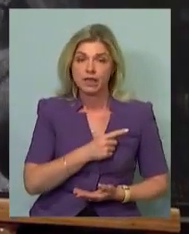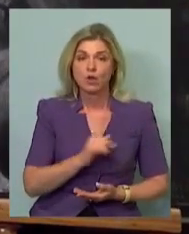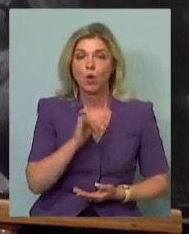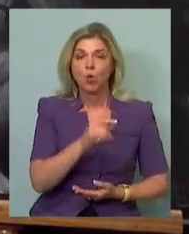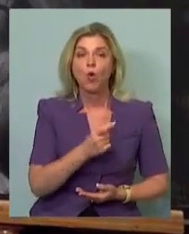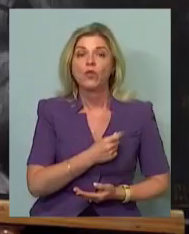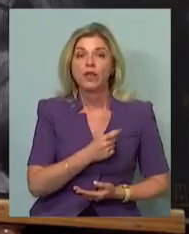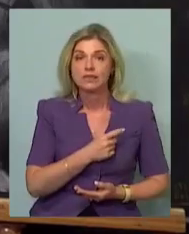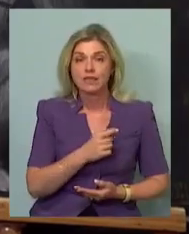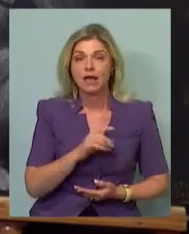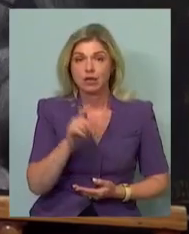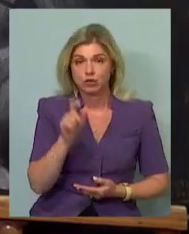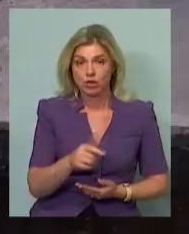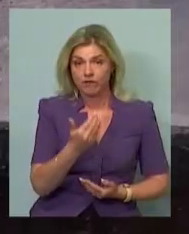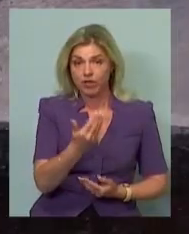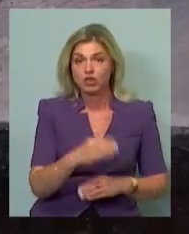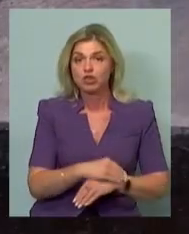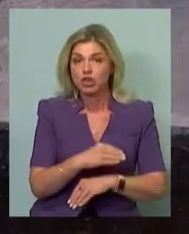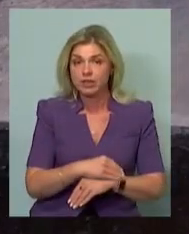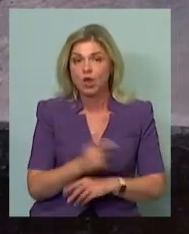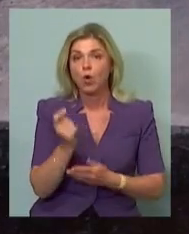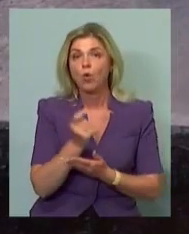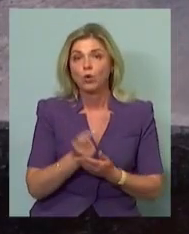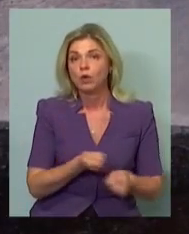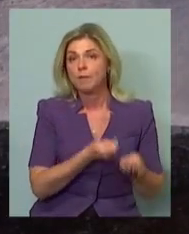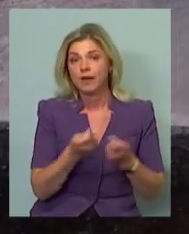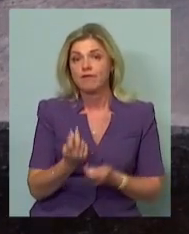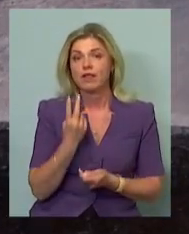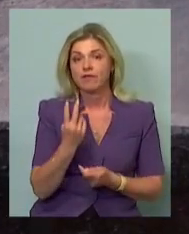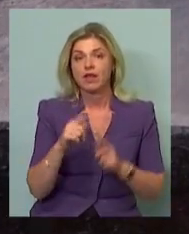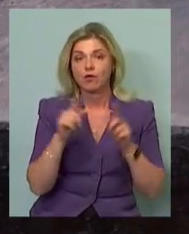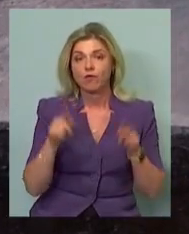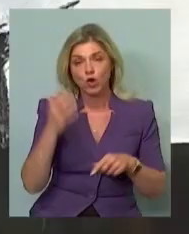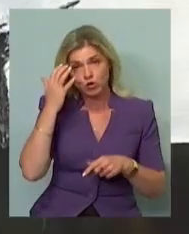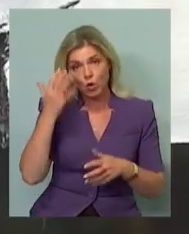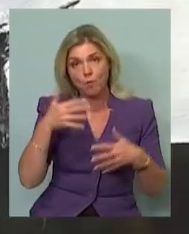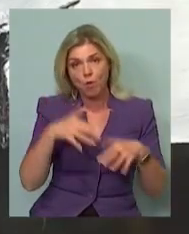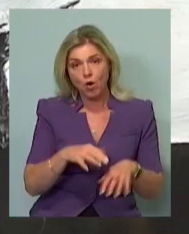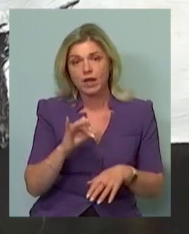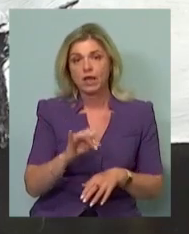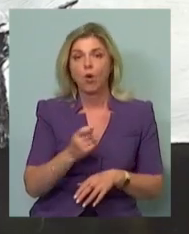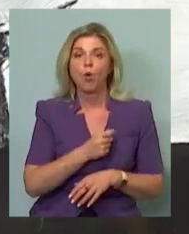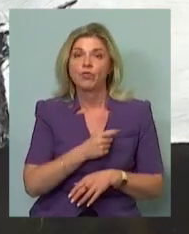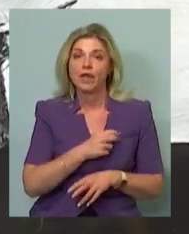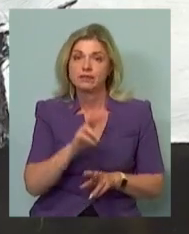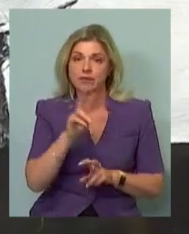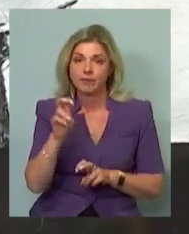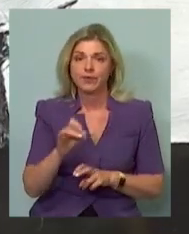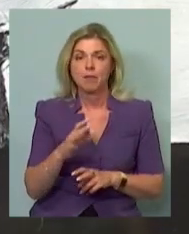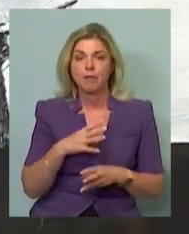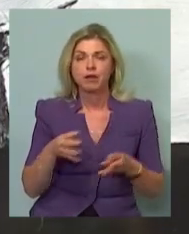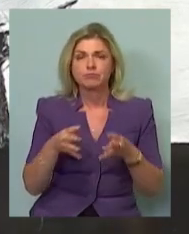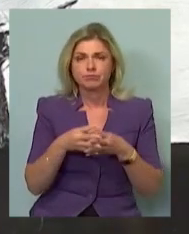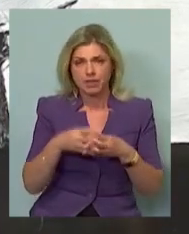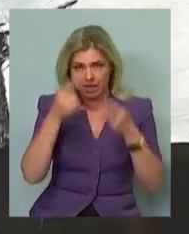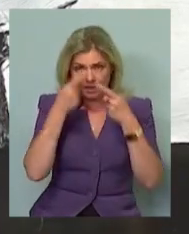Станіслава Жалобнюка з Миколаєва жінка. Художник привіз дві роботи – «Чорне море» та «Одеса», виконані у змішаній техніці.